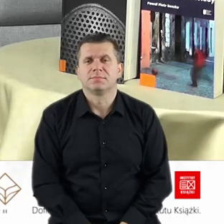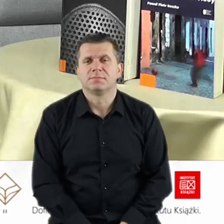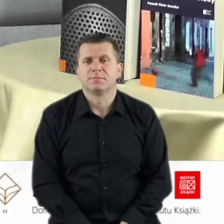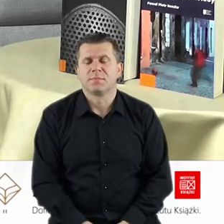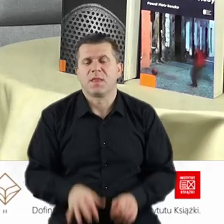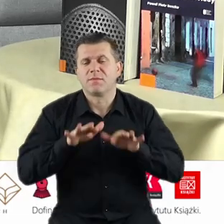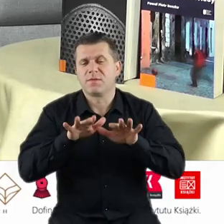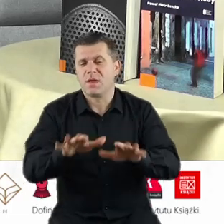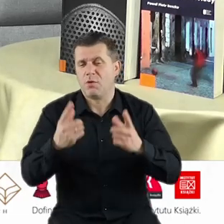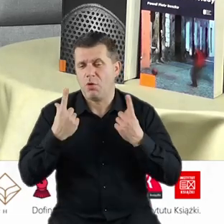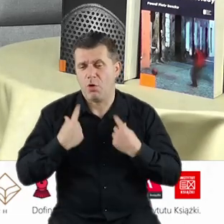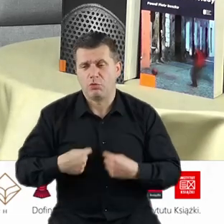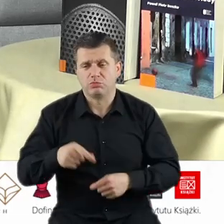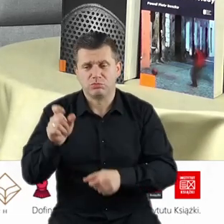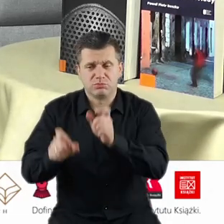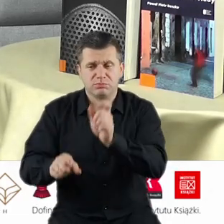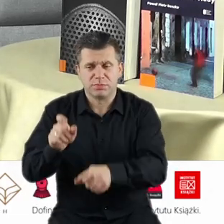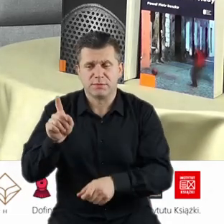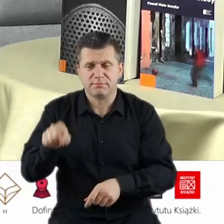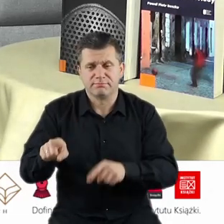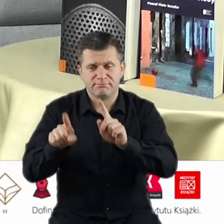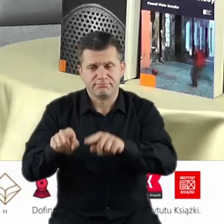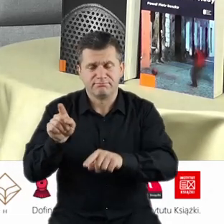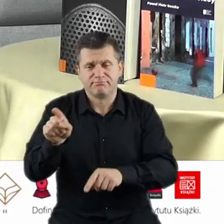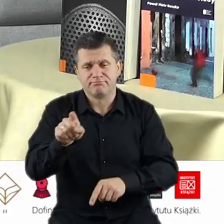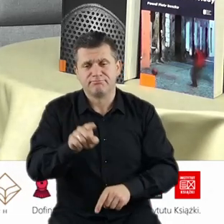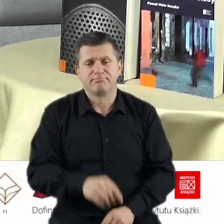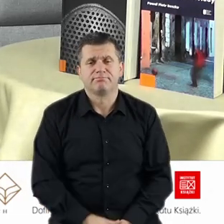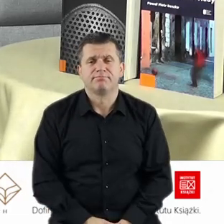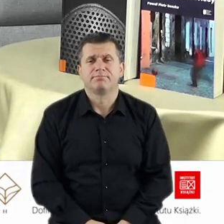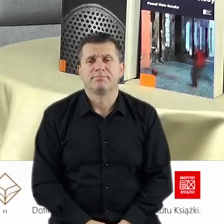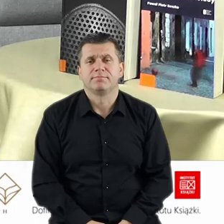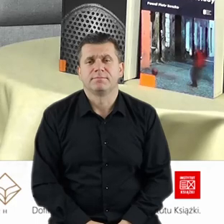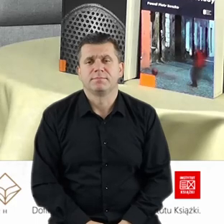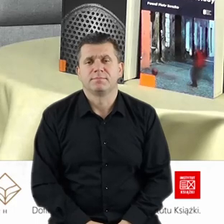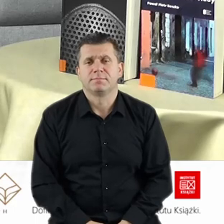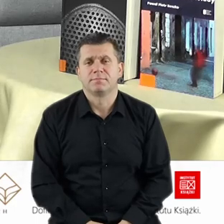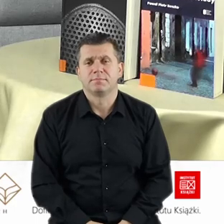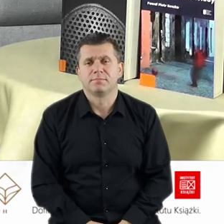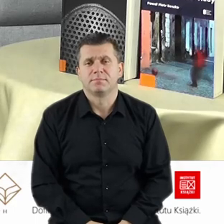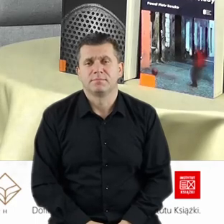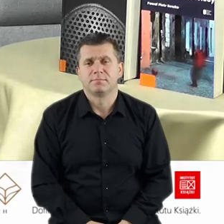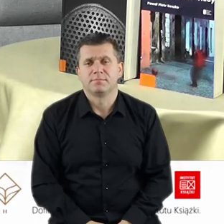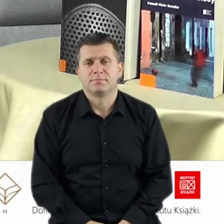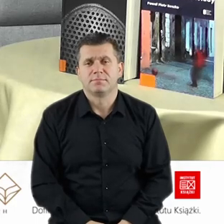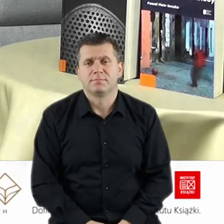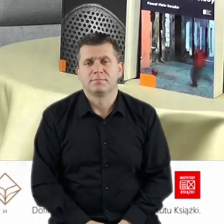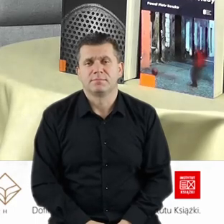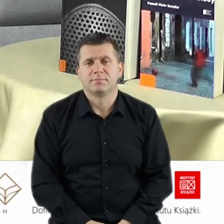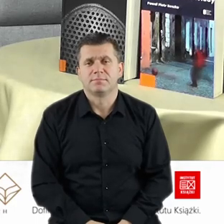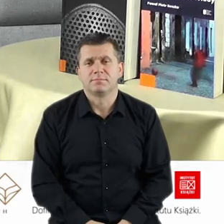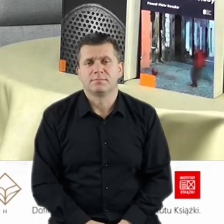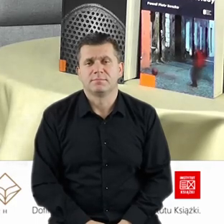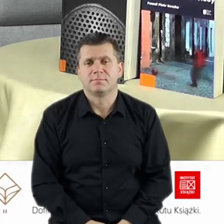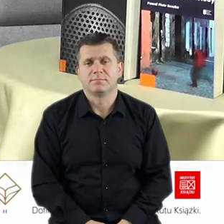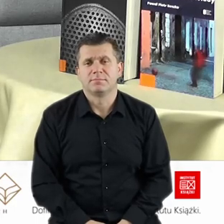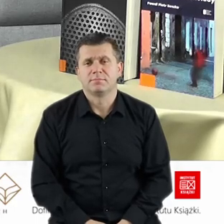A jednocześnie wielu z nich to no, faktycznie zmagało